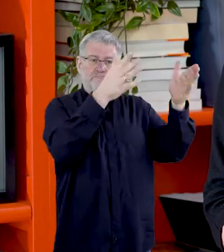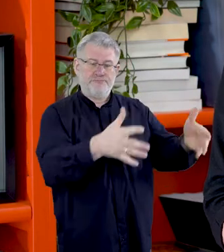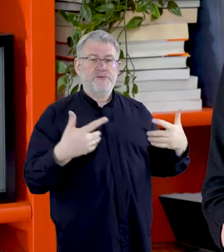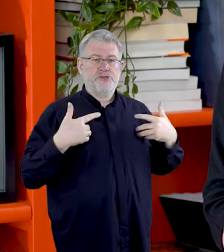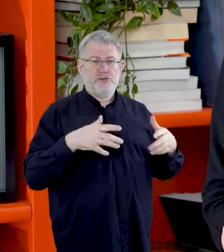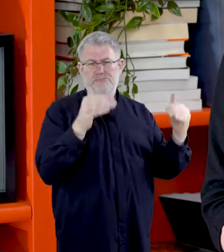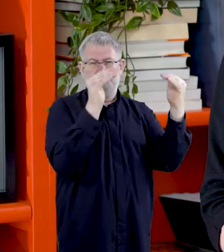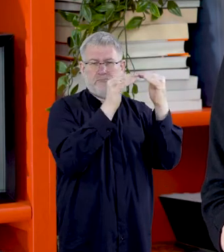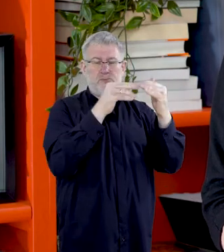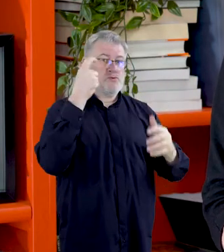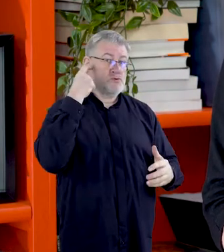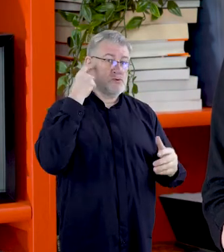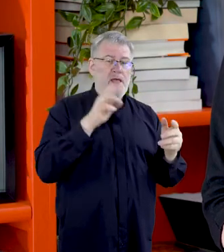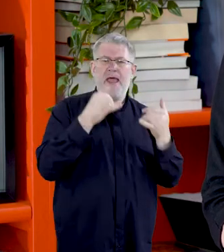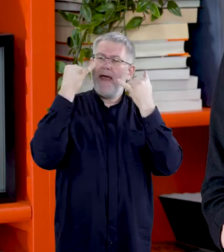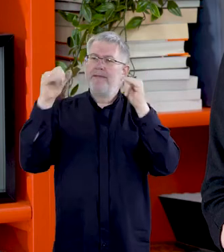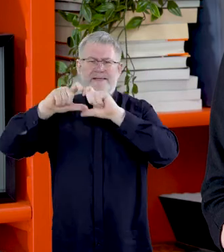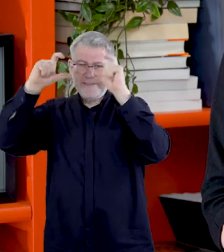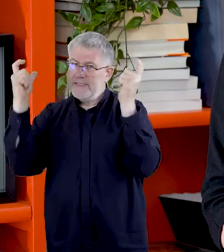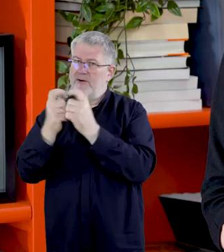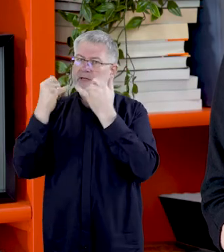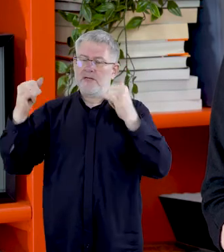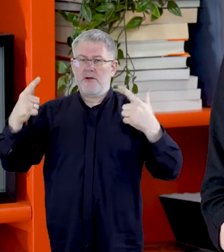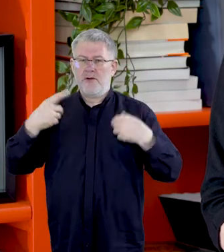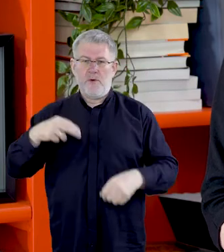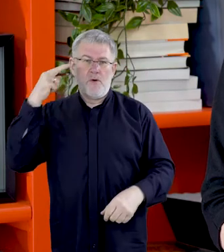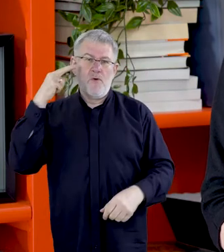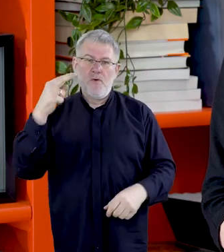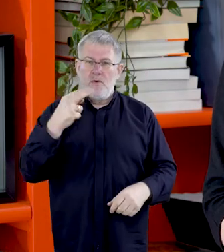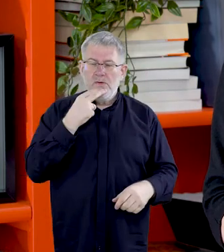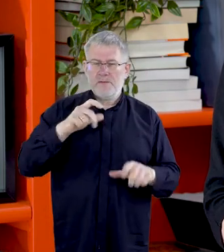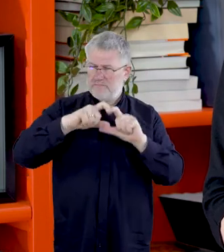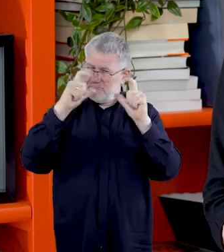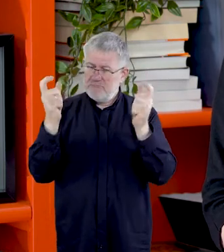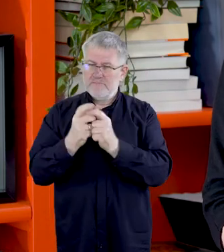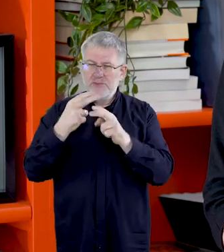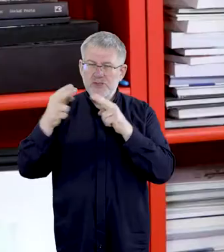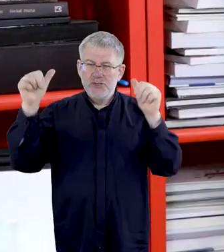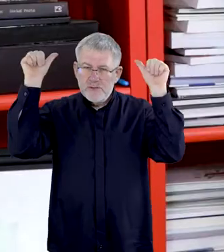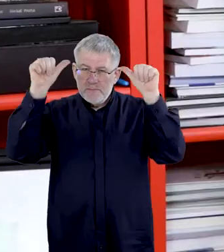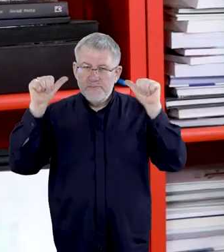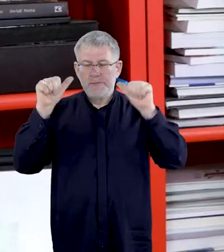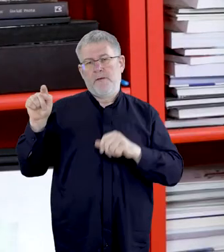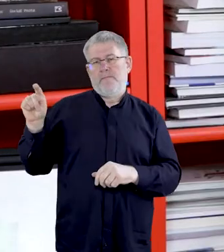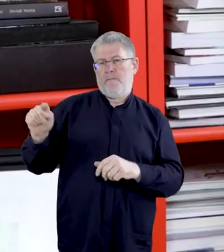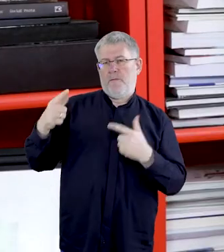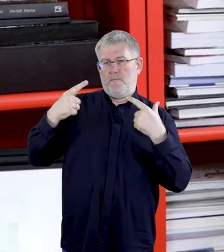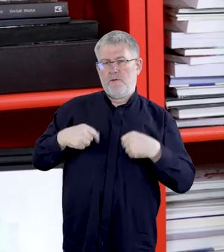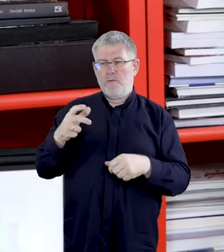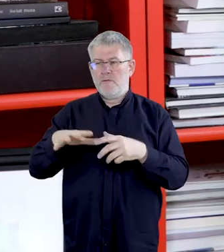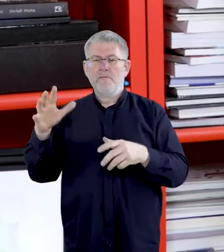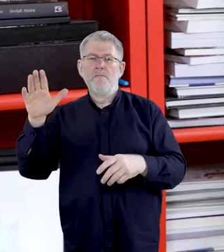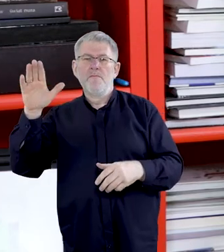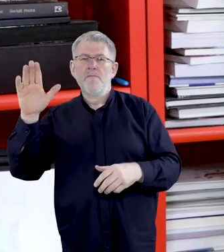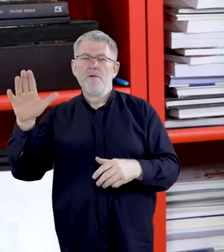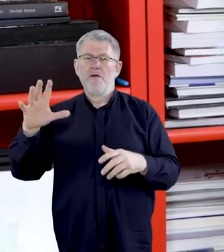właśnie są po przeciwnym biegunie, czyli funkcjonują jak osoby niesłyszące, osoby głuche. I te osoby bazują w swoim